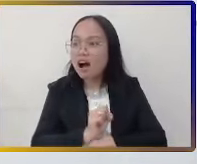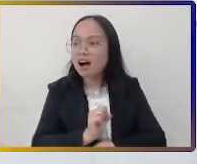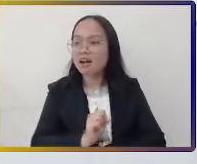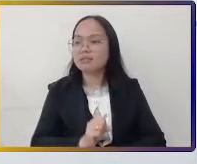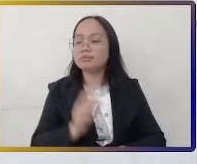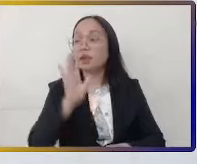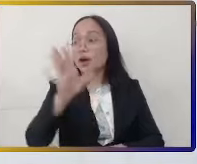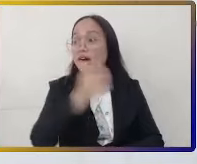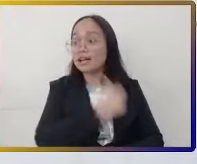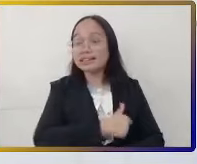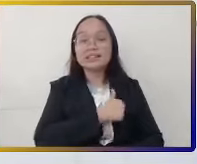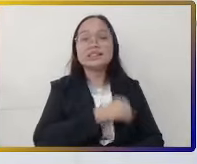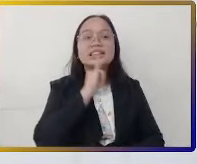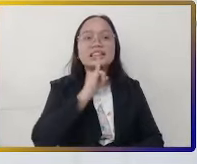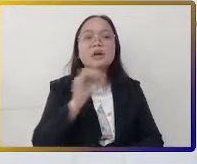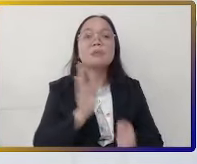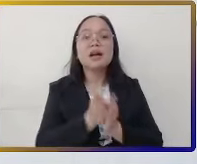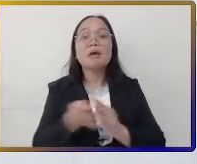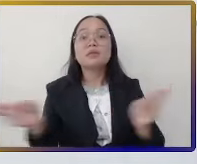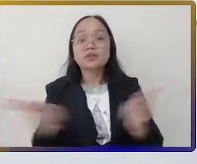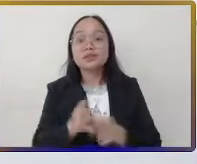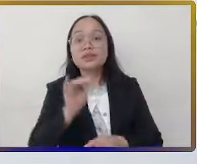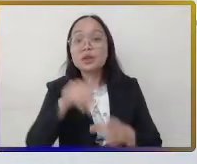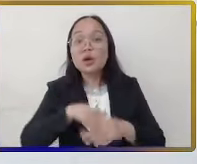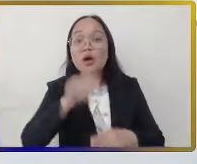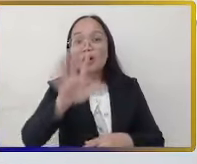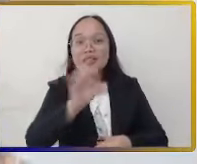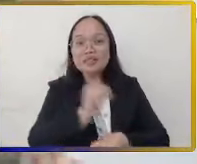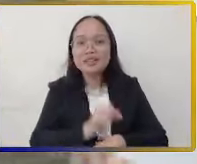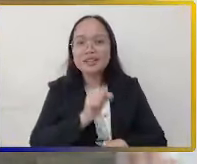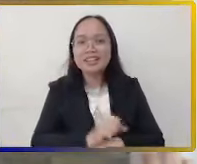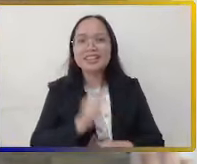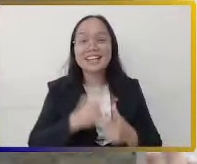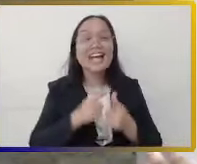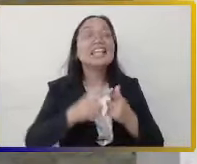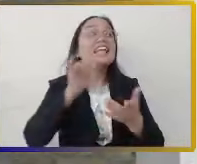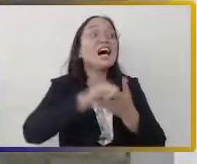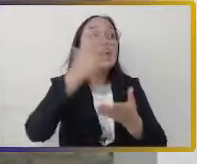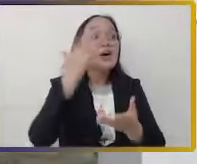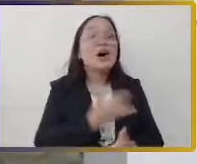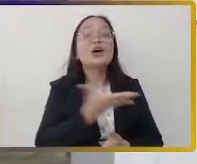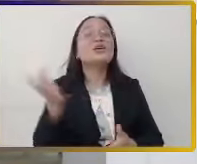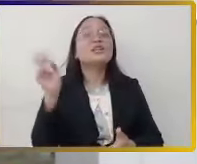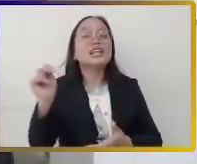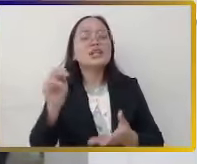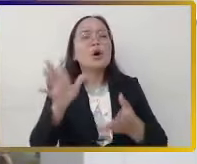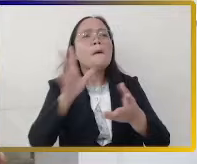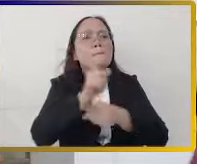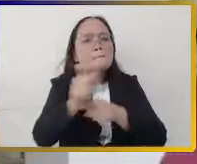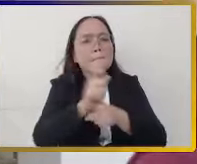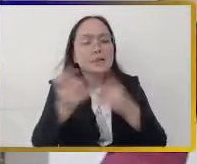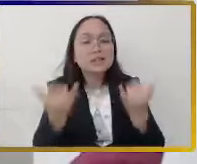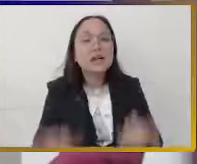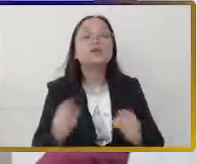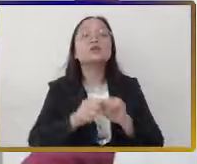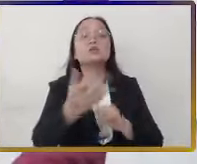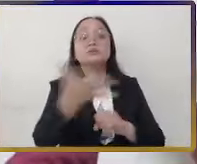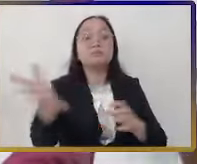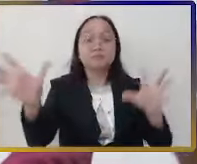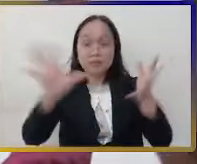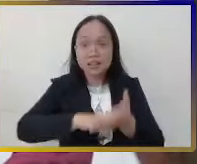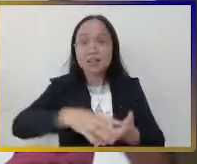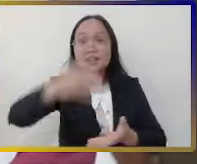Yung ugali mo, magpapaikse ng pagsasama ninyo. Kaya kinakailangang hubugin ko yan dito para matuto ka kahit